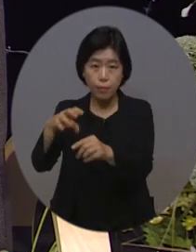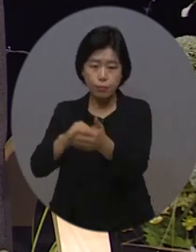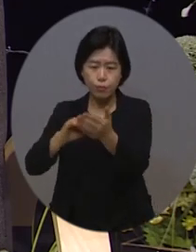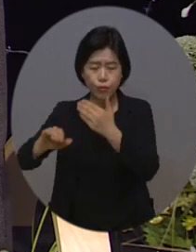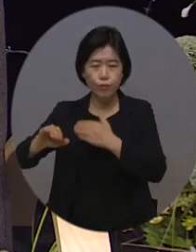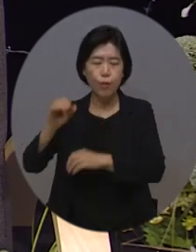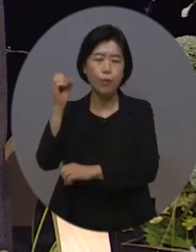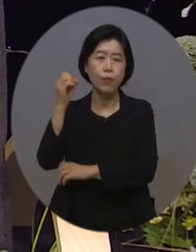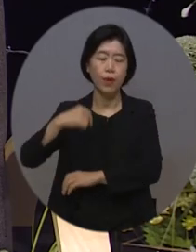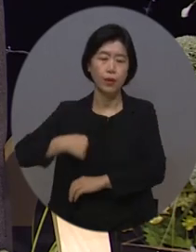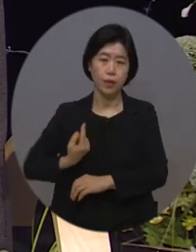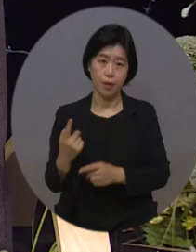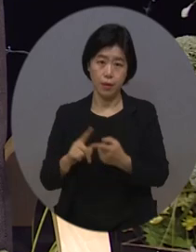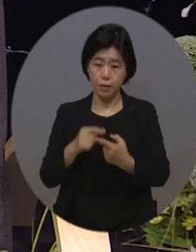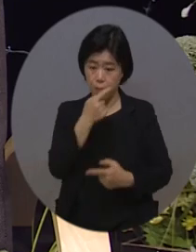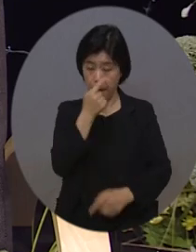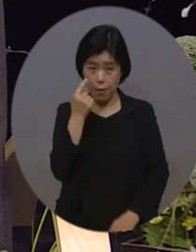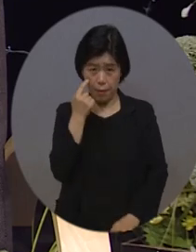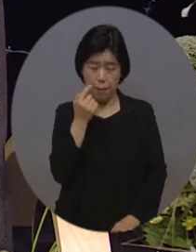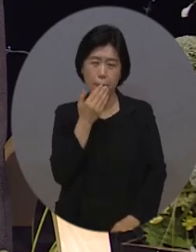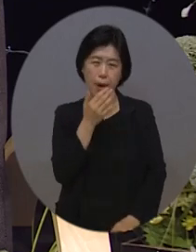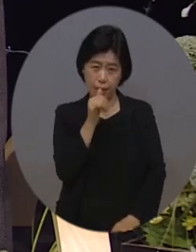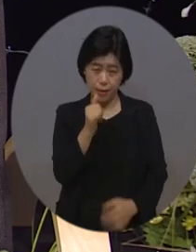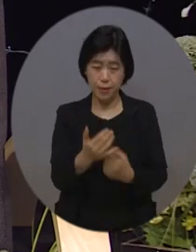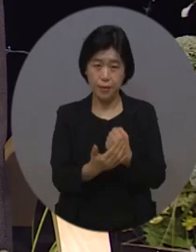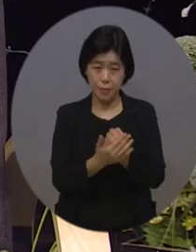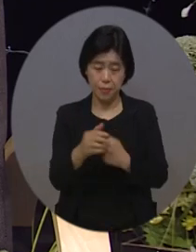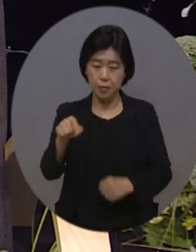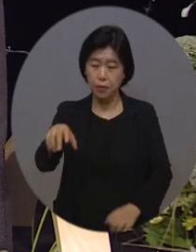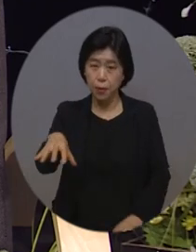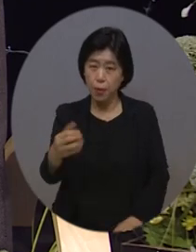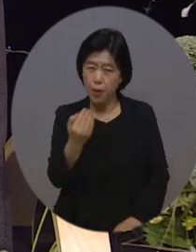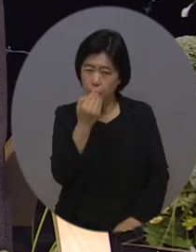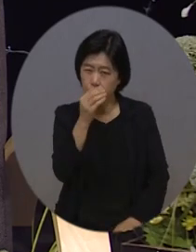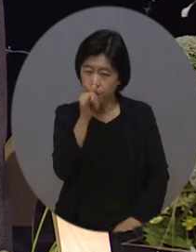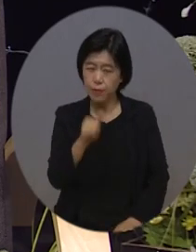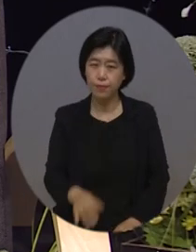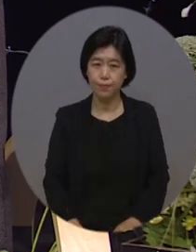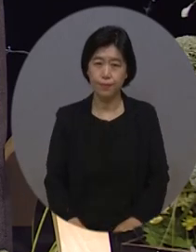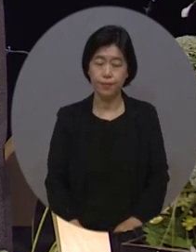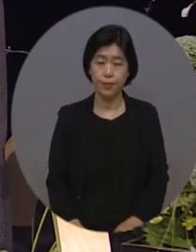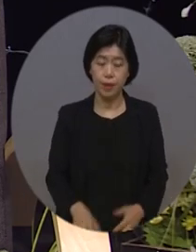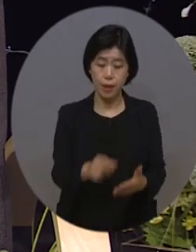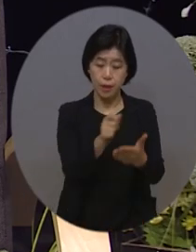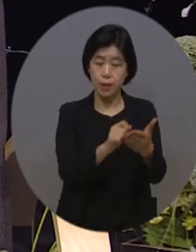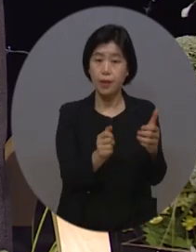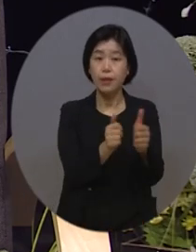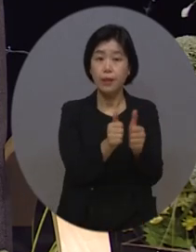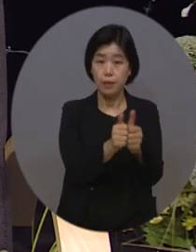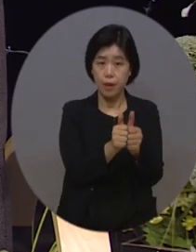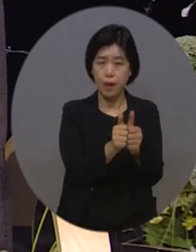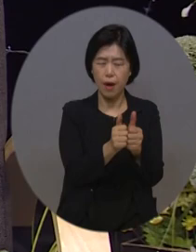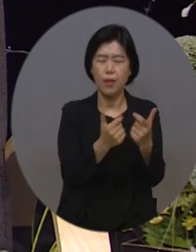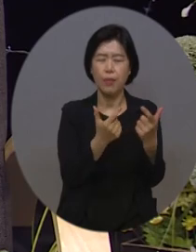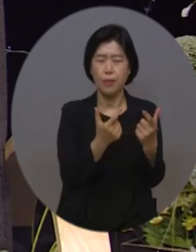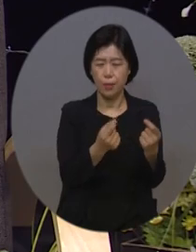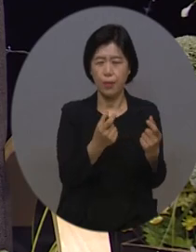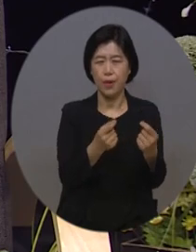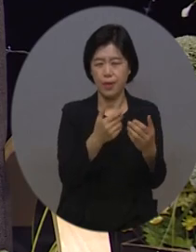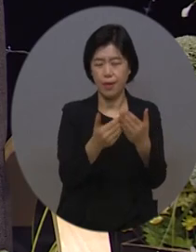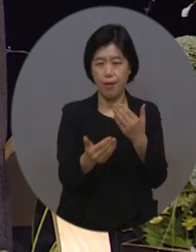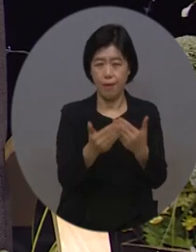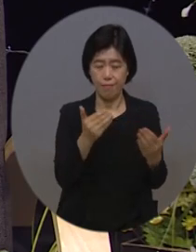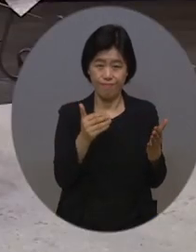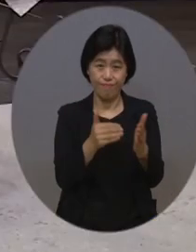때문입니다. 그리고 결국 시인도 자신의 본래를 보게 되는 성스러운 경험을